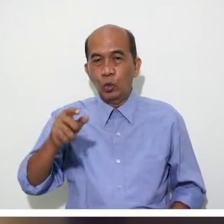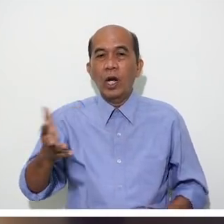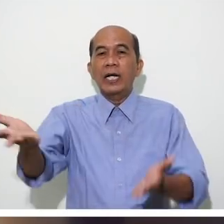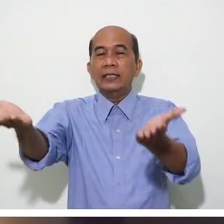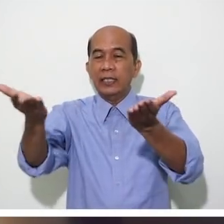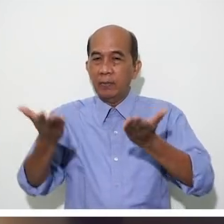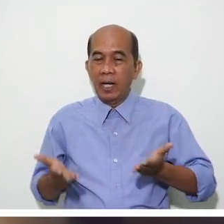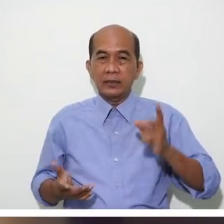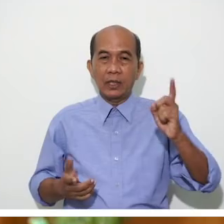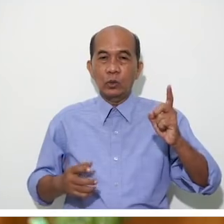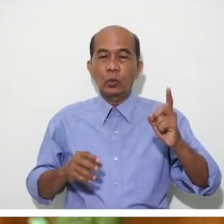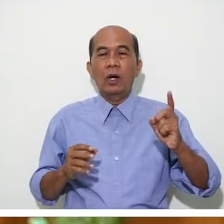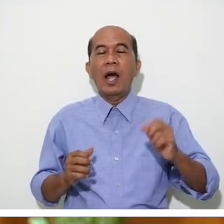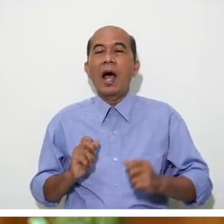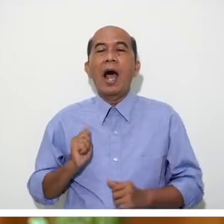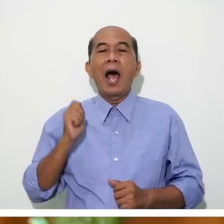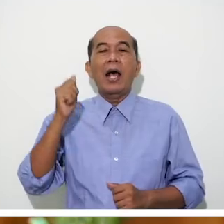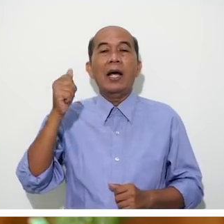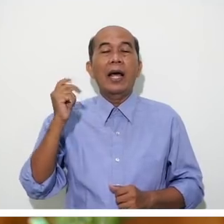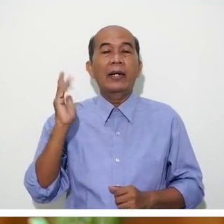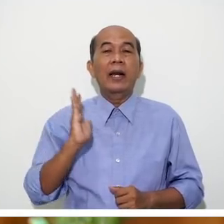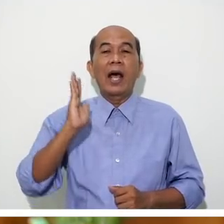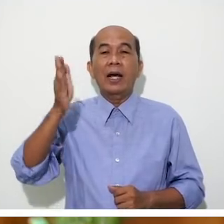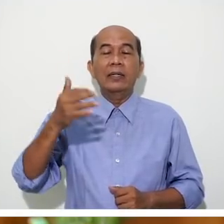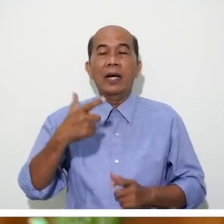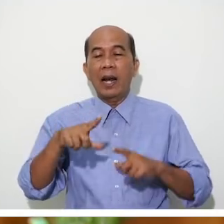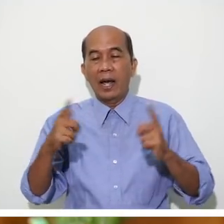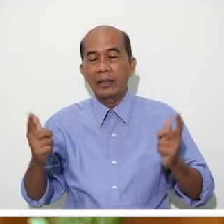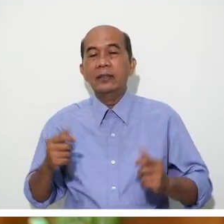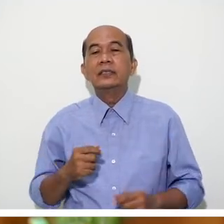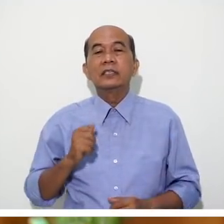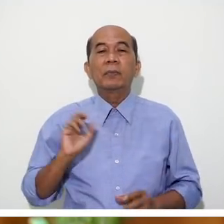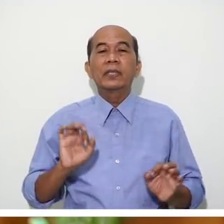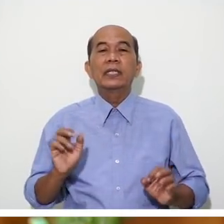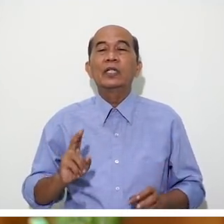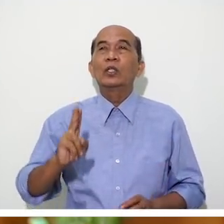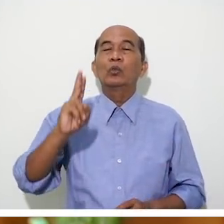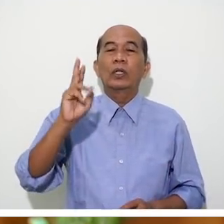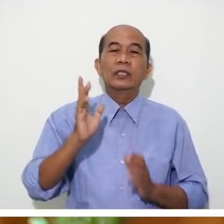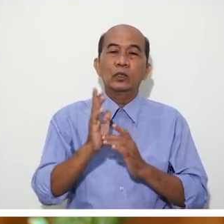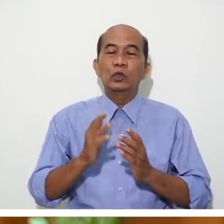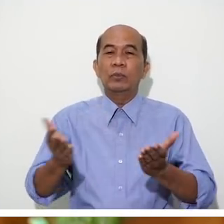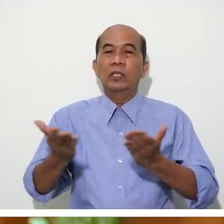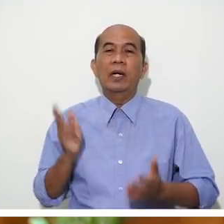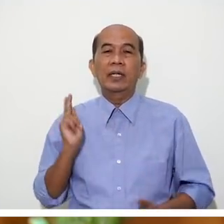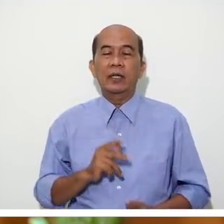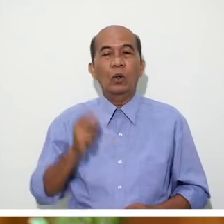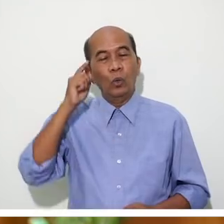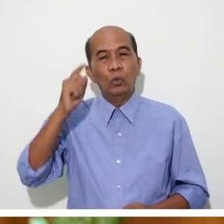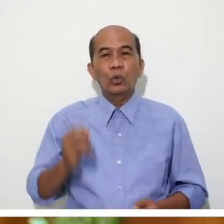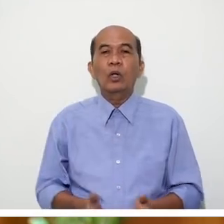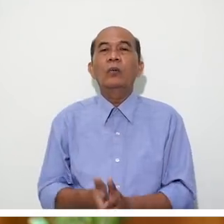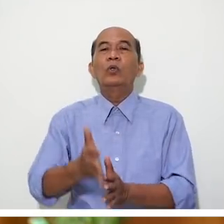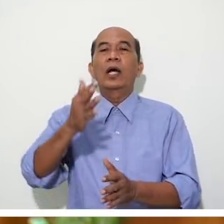terimalah satu akan yang lain sama seperti Kristus juga telah menerima kita untuk kemuliaan Allah